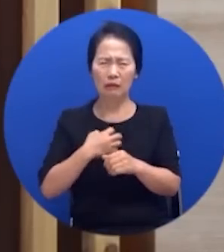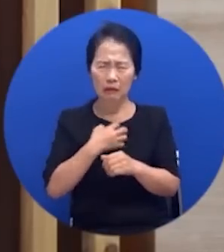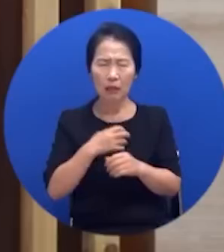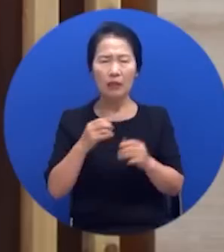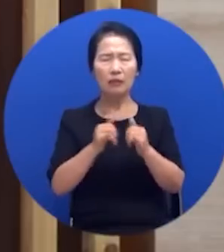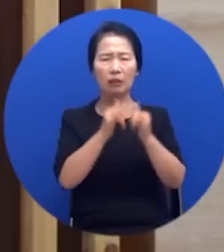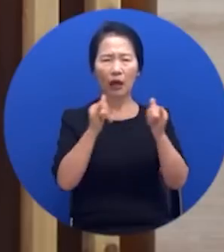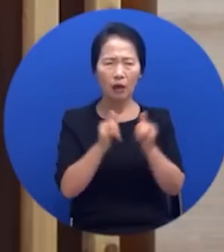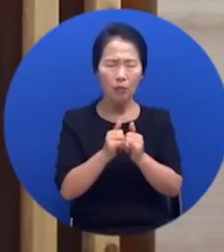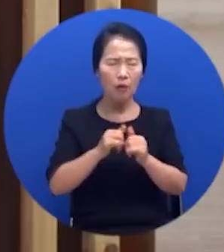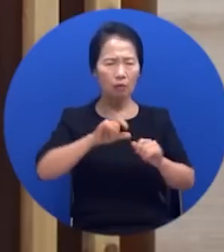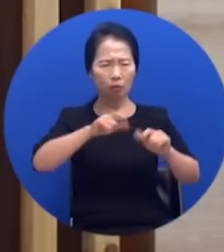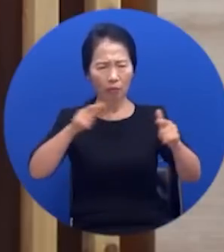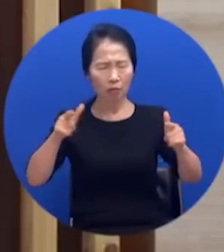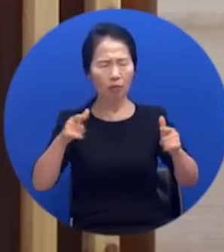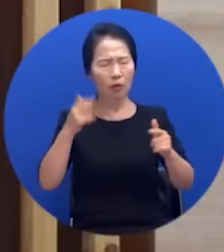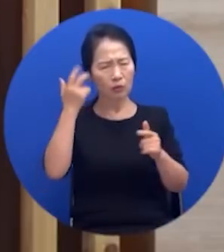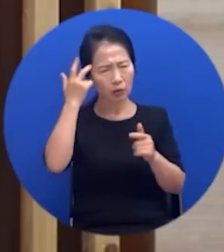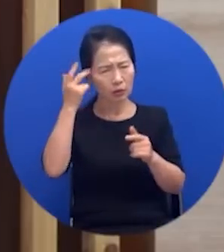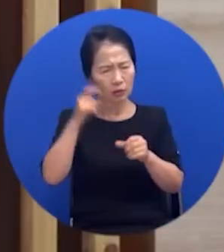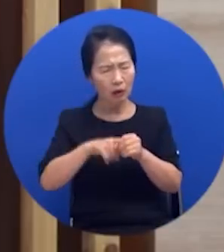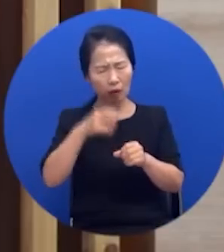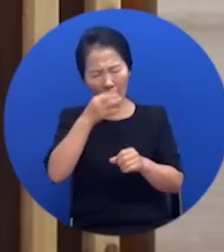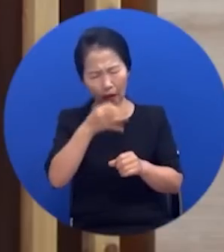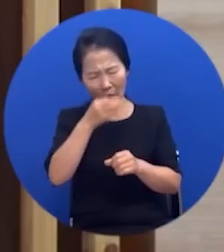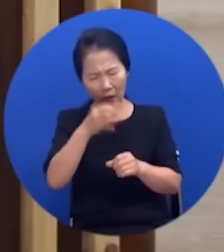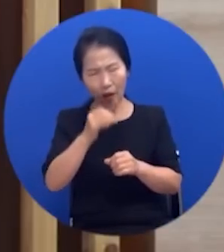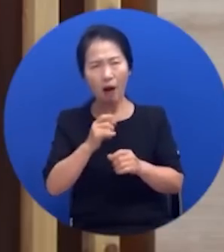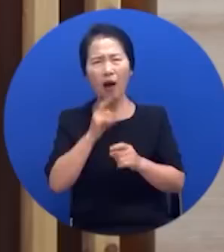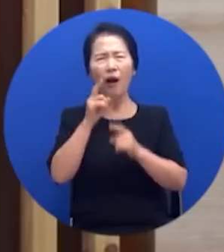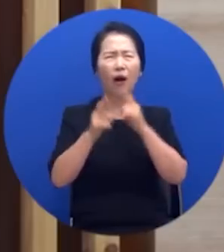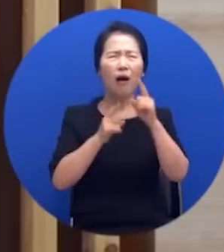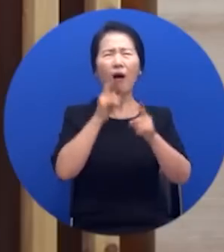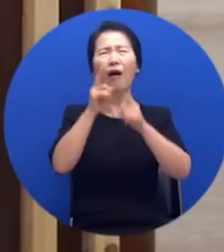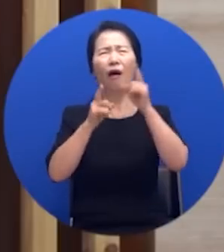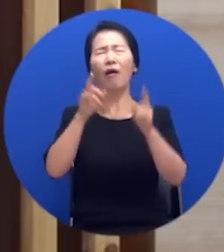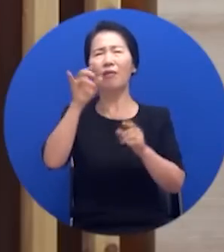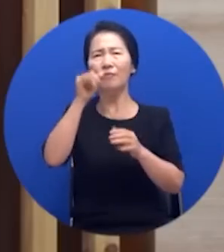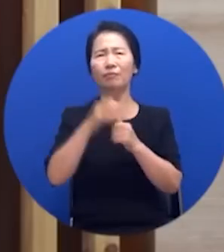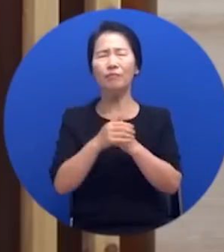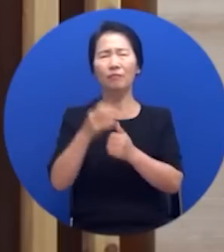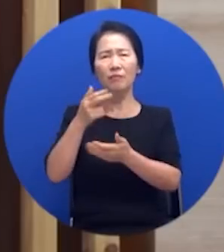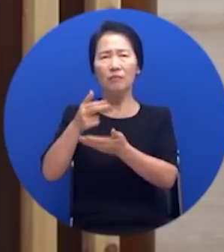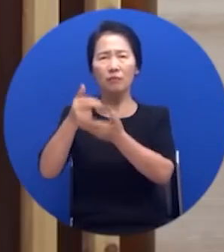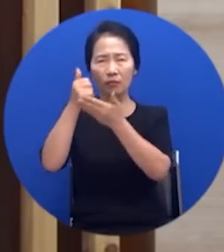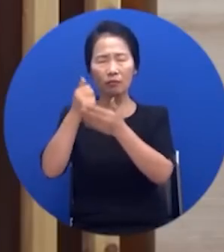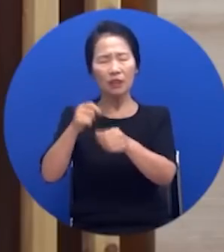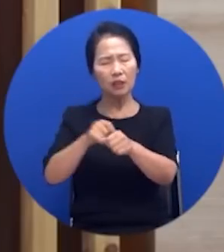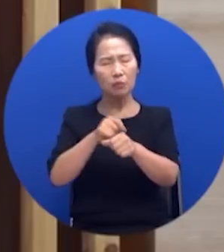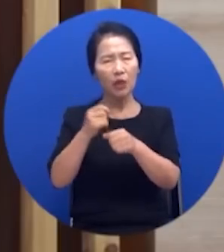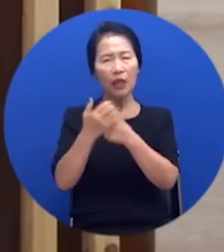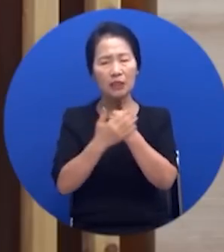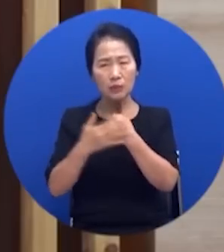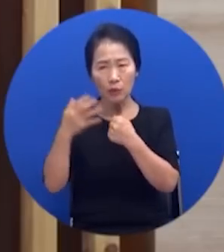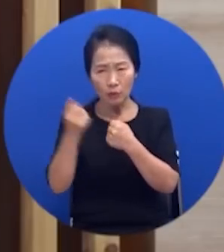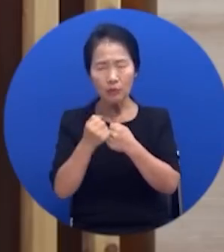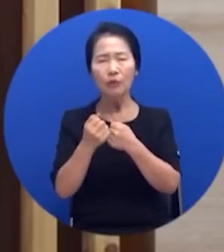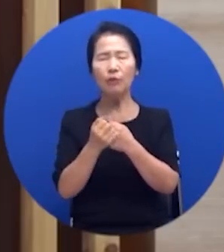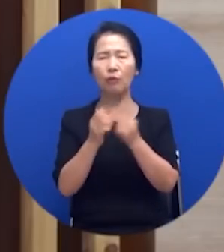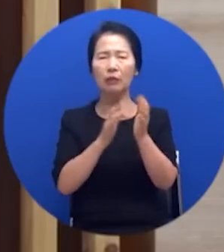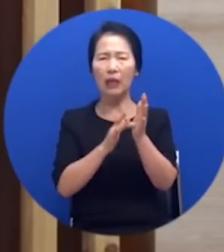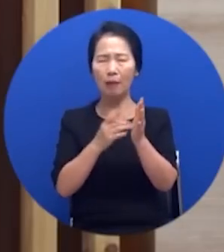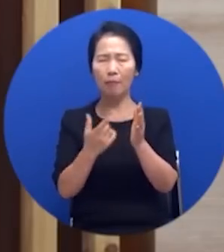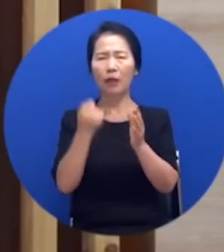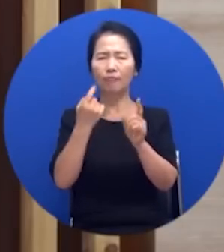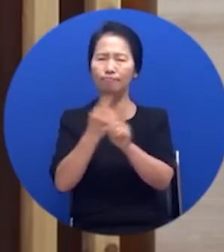어려움과 정신적인 힘듦을 호소하는 소리가 점점 높아지고 있습니다. 주님의 특별한 은총으로 백신이 더 빠르게 개발되게